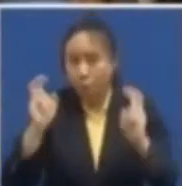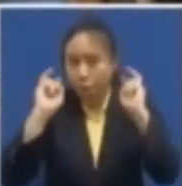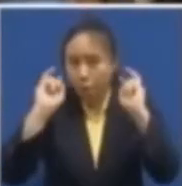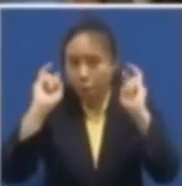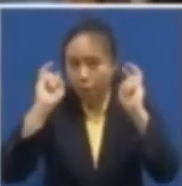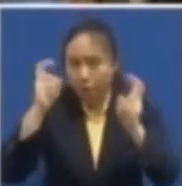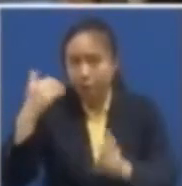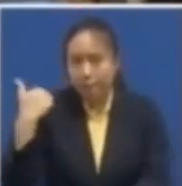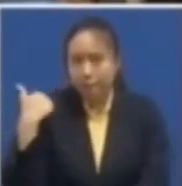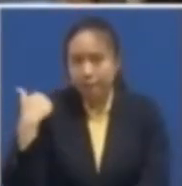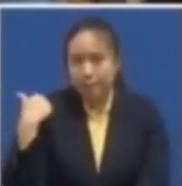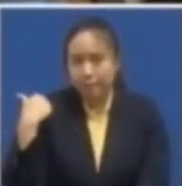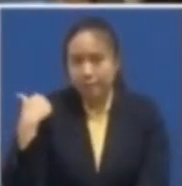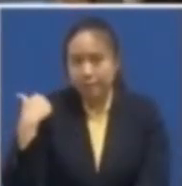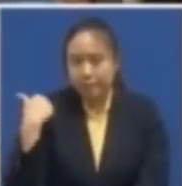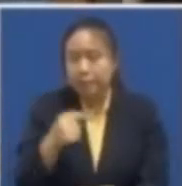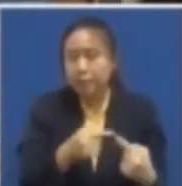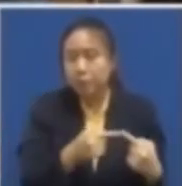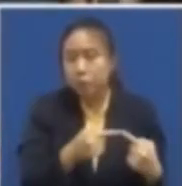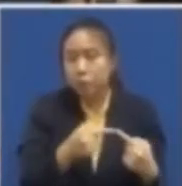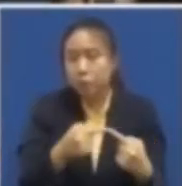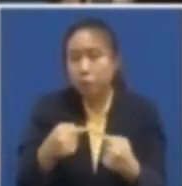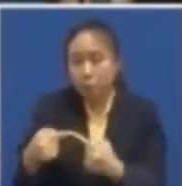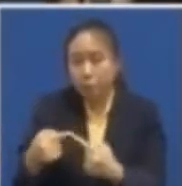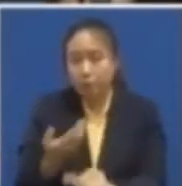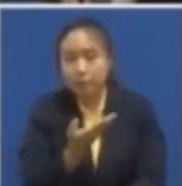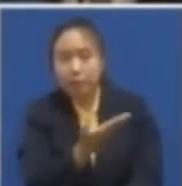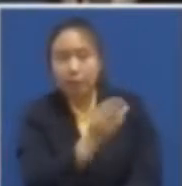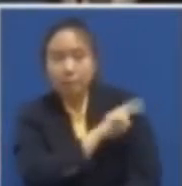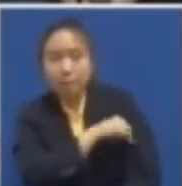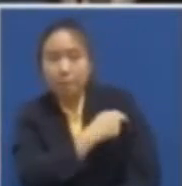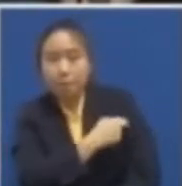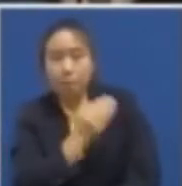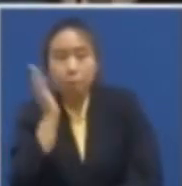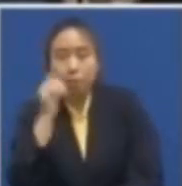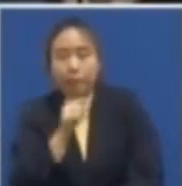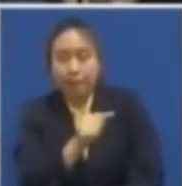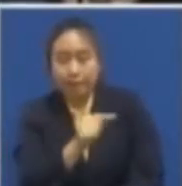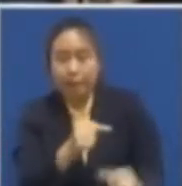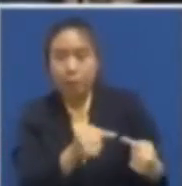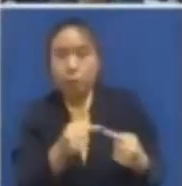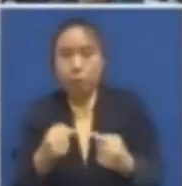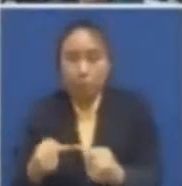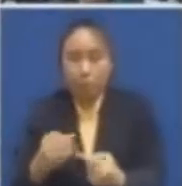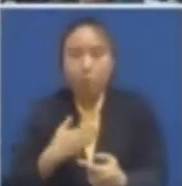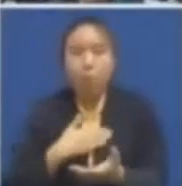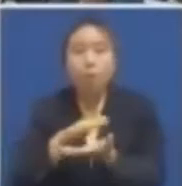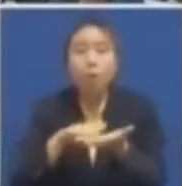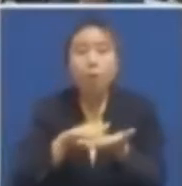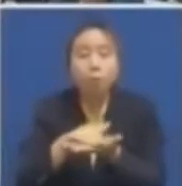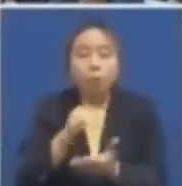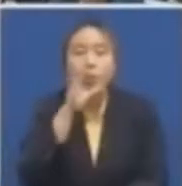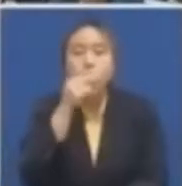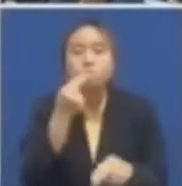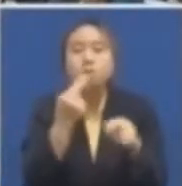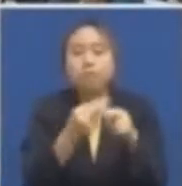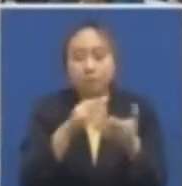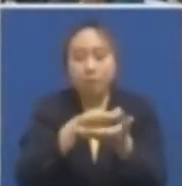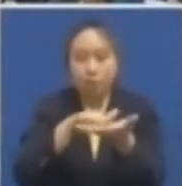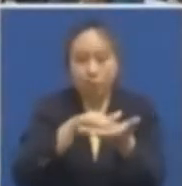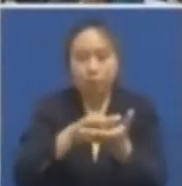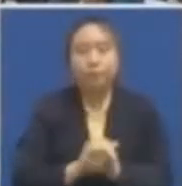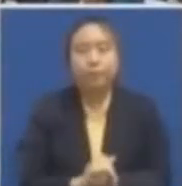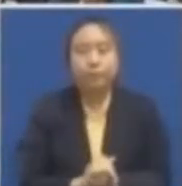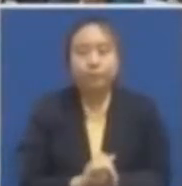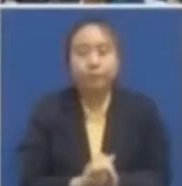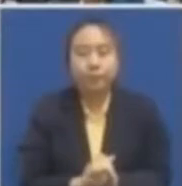ที่ต่อเนื่องจากคุณหมอชลน่านศรีแก้วขอประทานโทษที่ต้องเอ่ยนามนะครับเพ